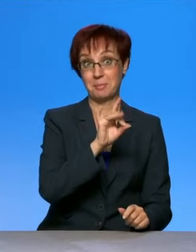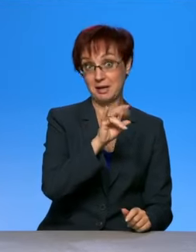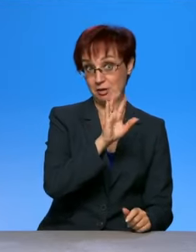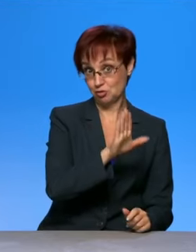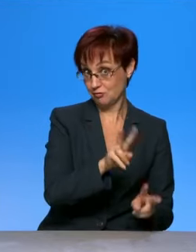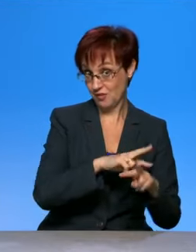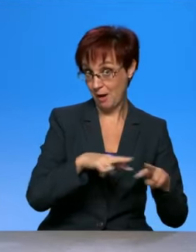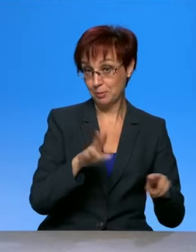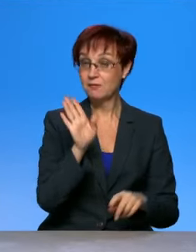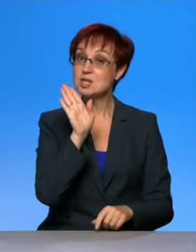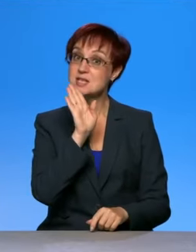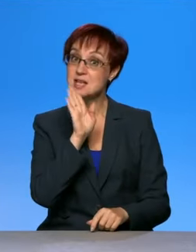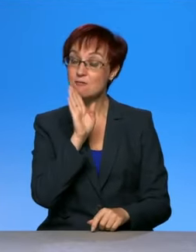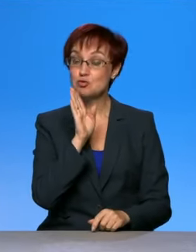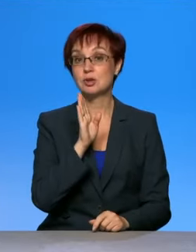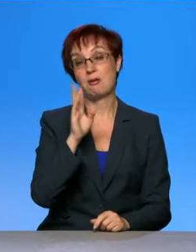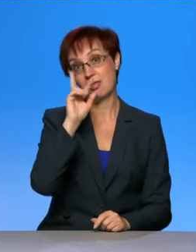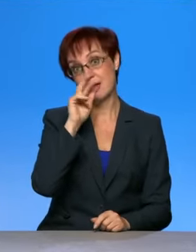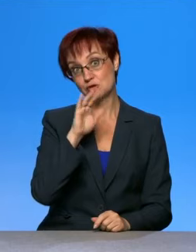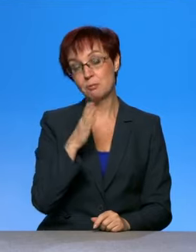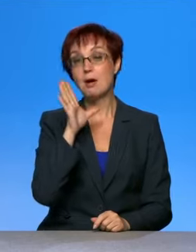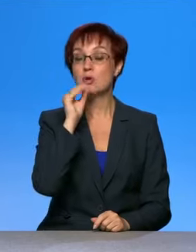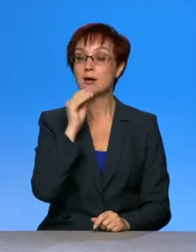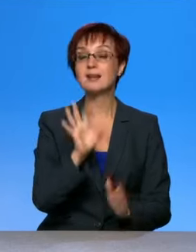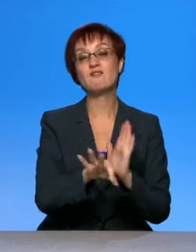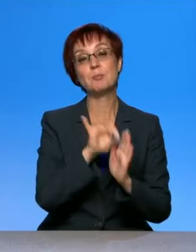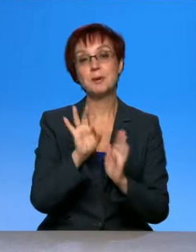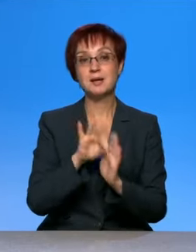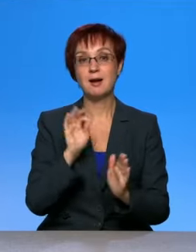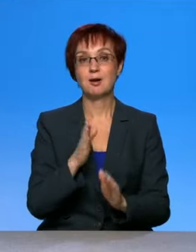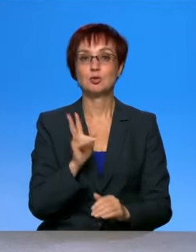своих симпатий Да Михайлович Спасибо за этот прекрасный рассказ но